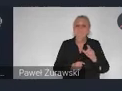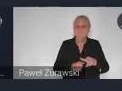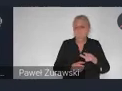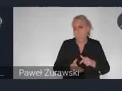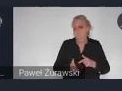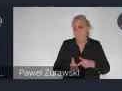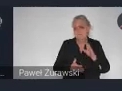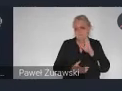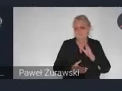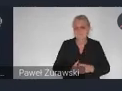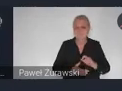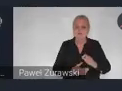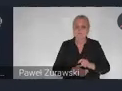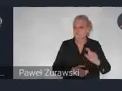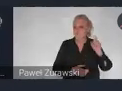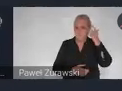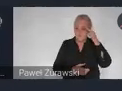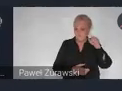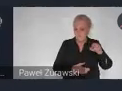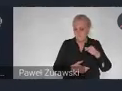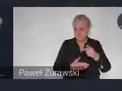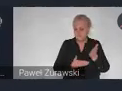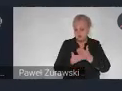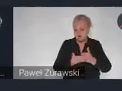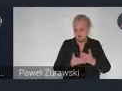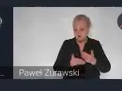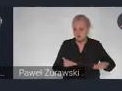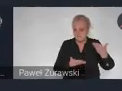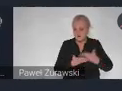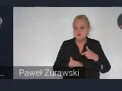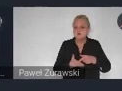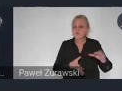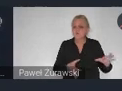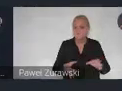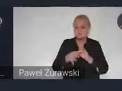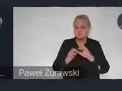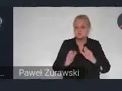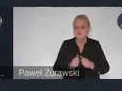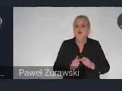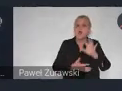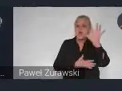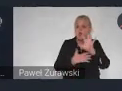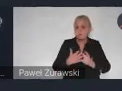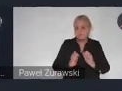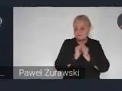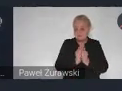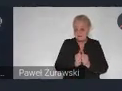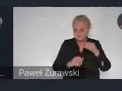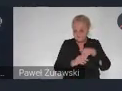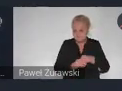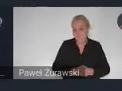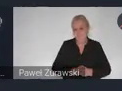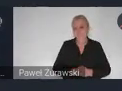centrum tej oferty ponieważ dotyczy ona samego opisu zadania